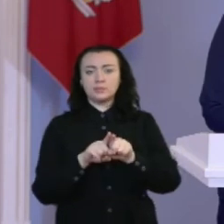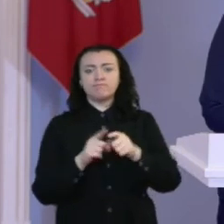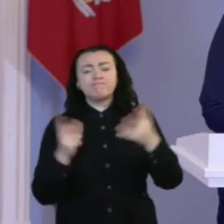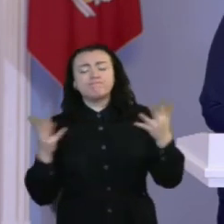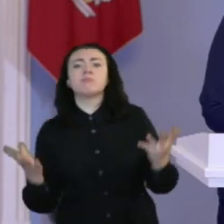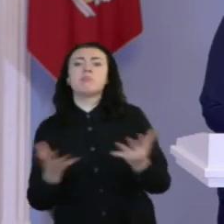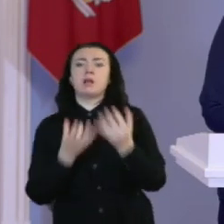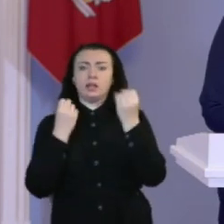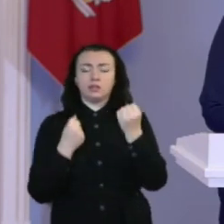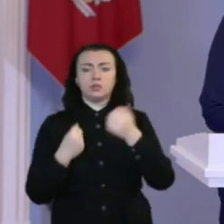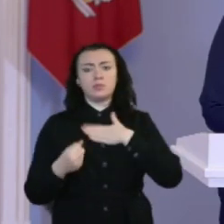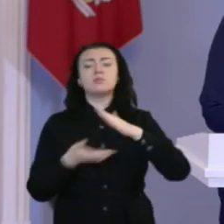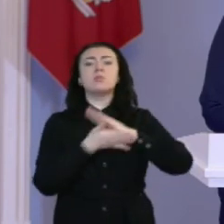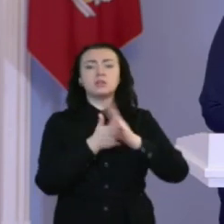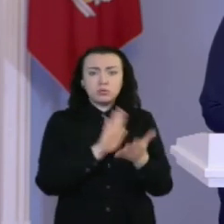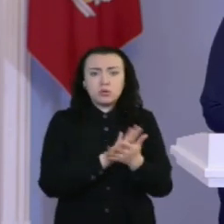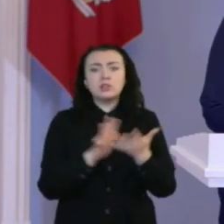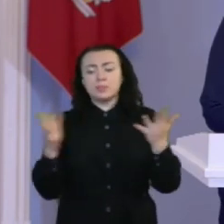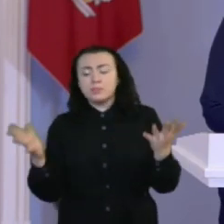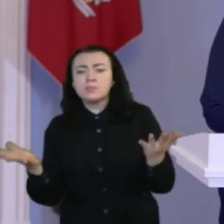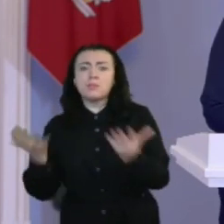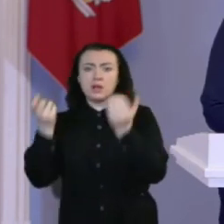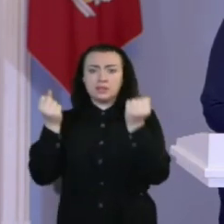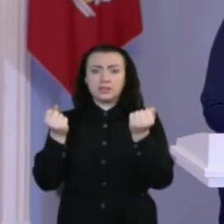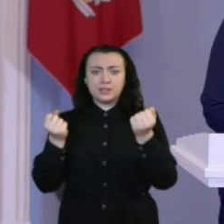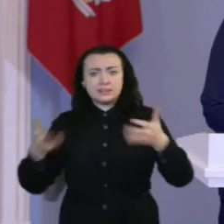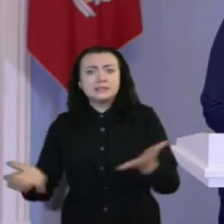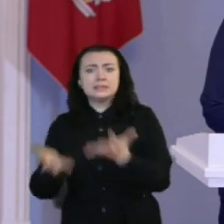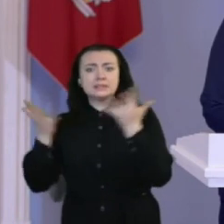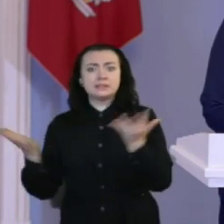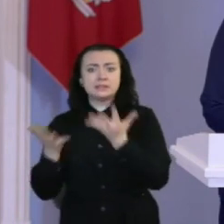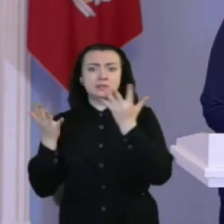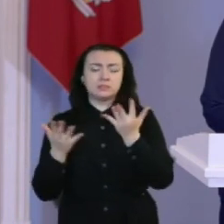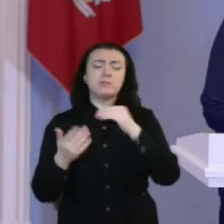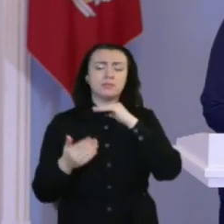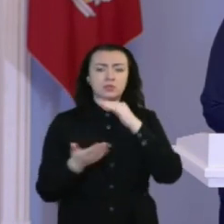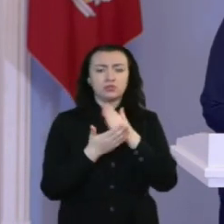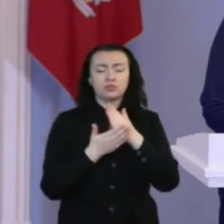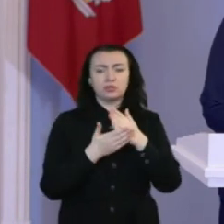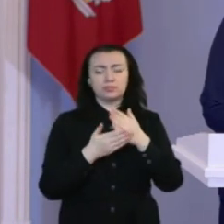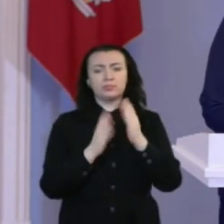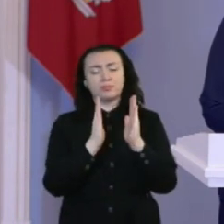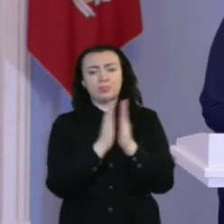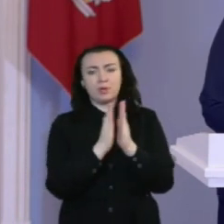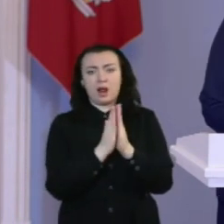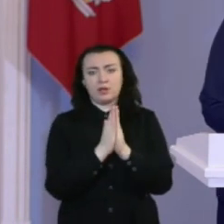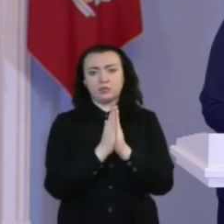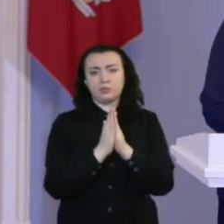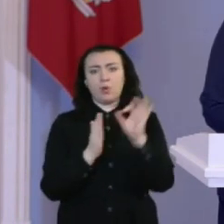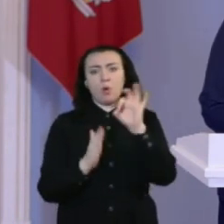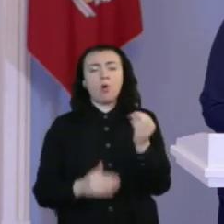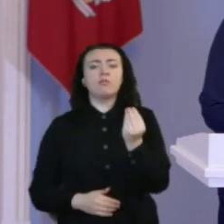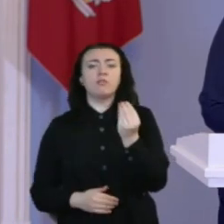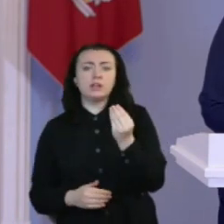kada esame pasirengę suteikti ir visada teiksime, bet taip pat ir labai konkrečių dalykų apie tokią